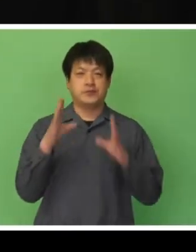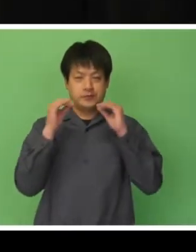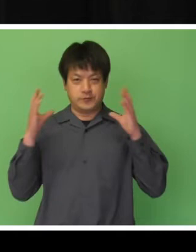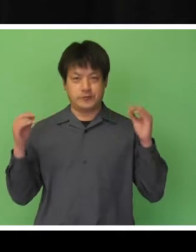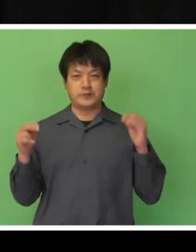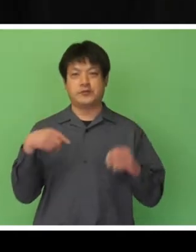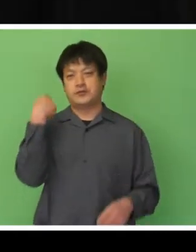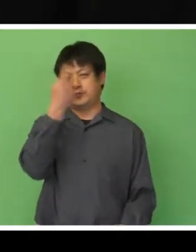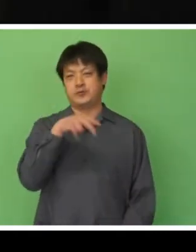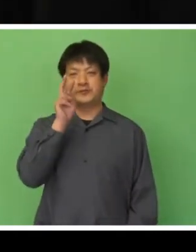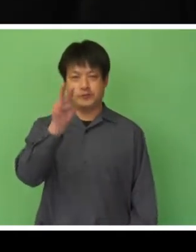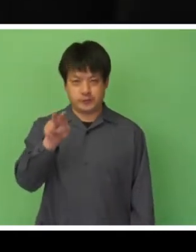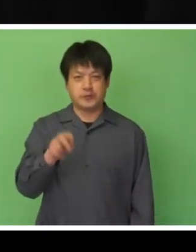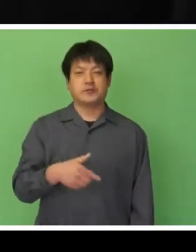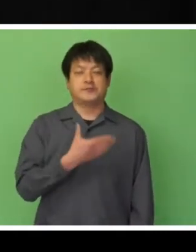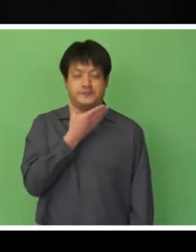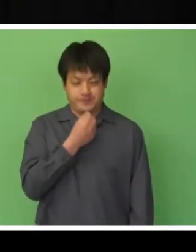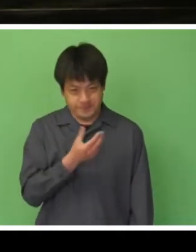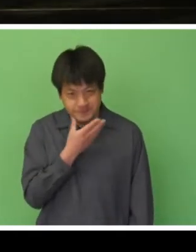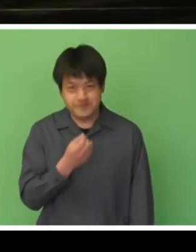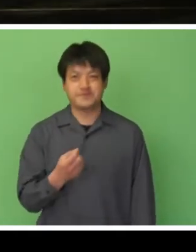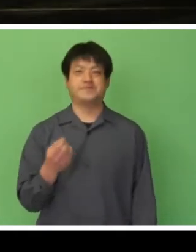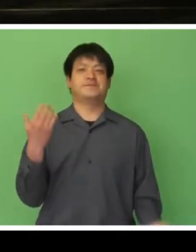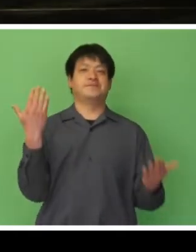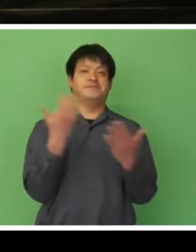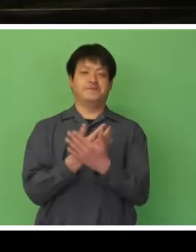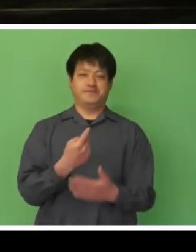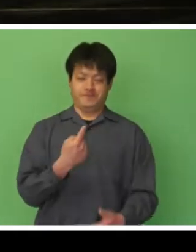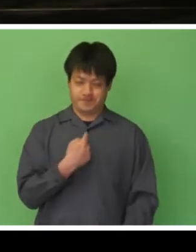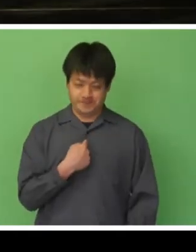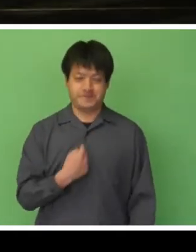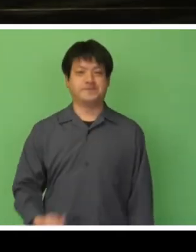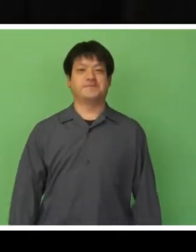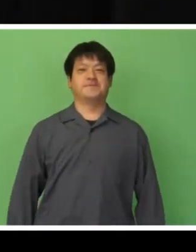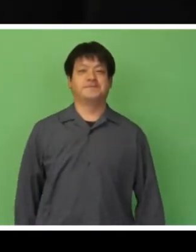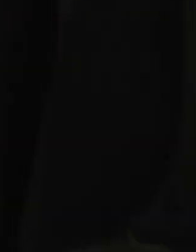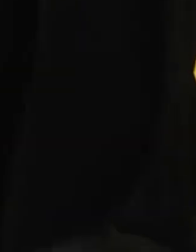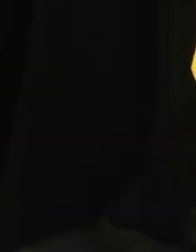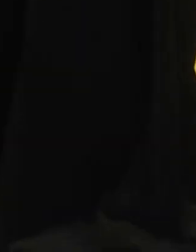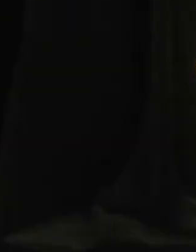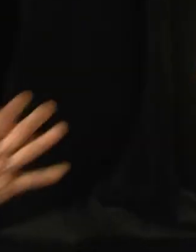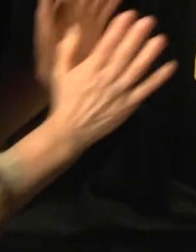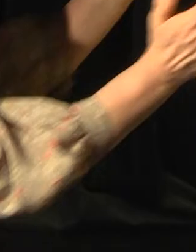みんなが笑いよる顔見たら幸せになります。